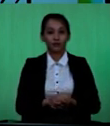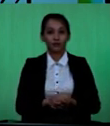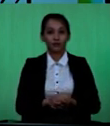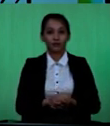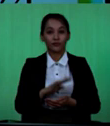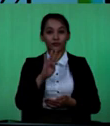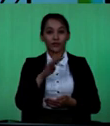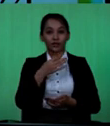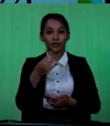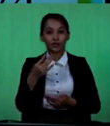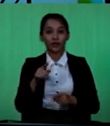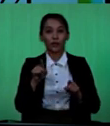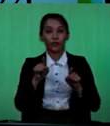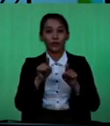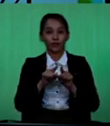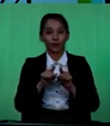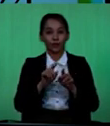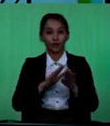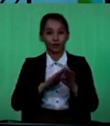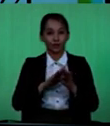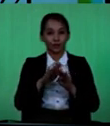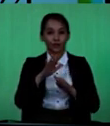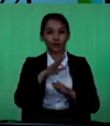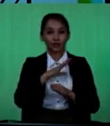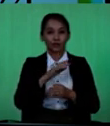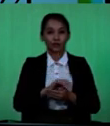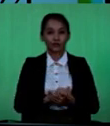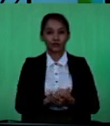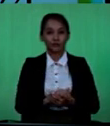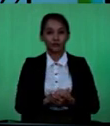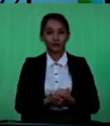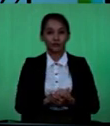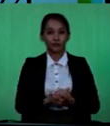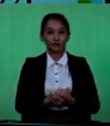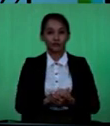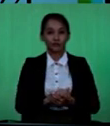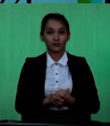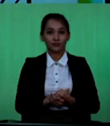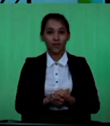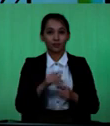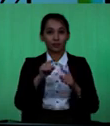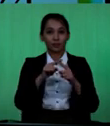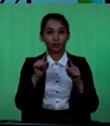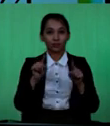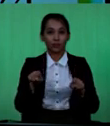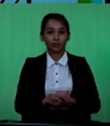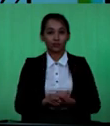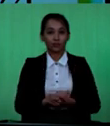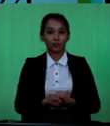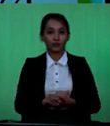Ushbu jadvalni siz ham xuddi shunday tarzda to'ldirdingizmi? Hech qaysi bir katakni